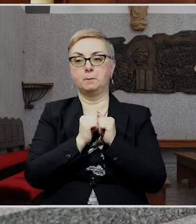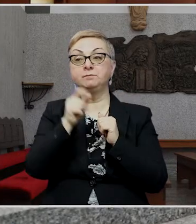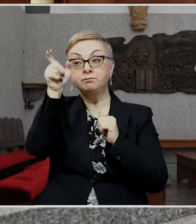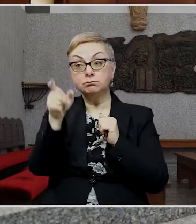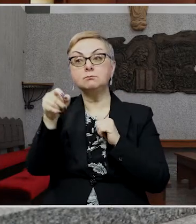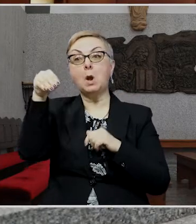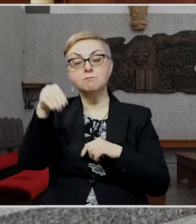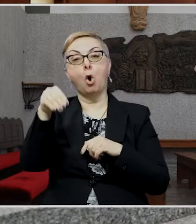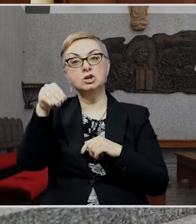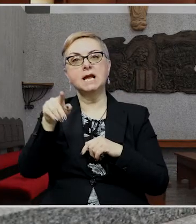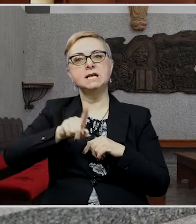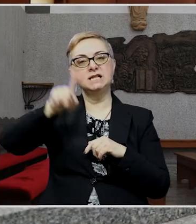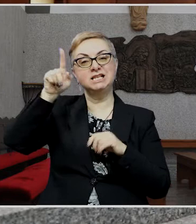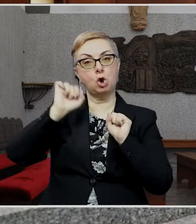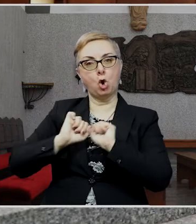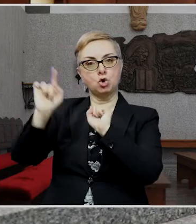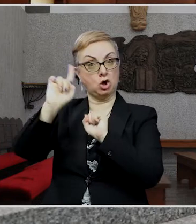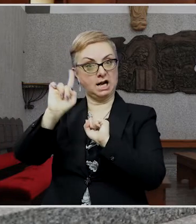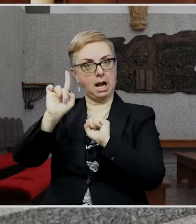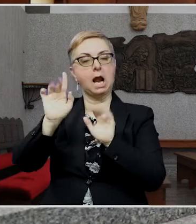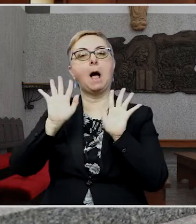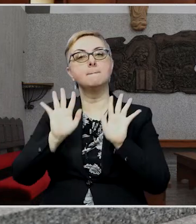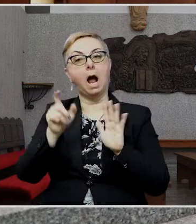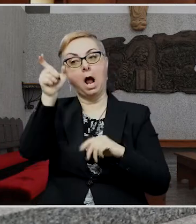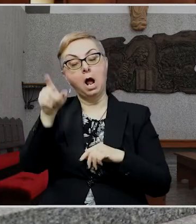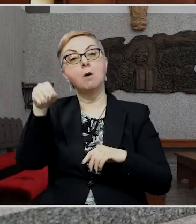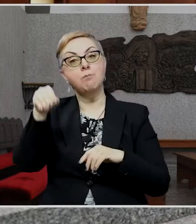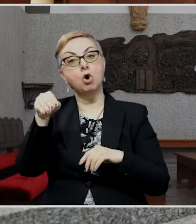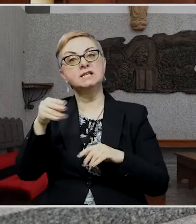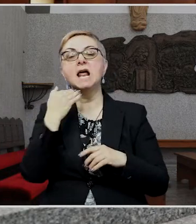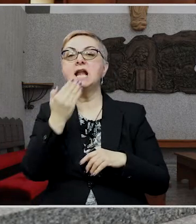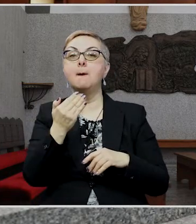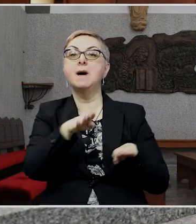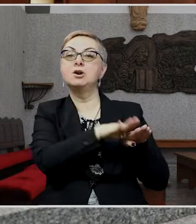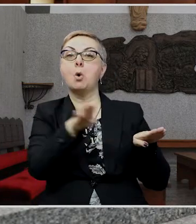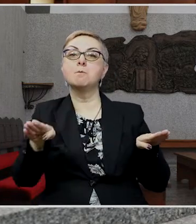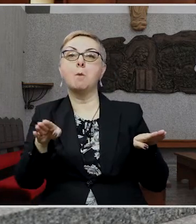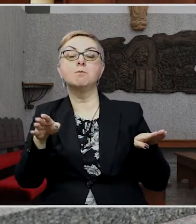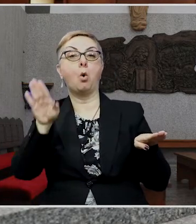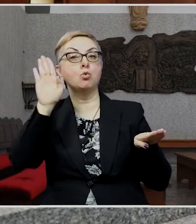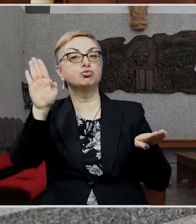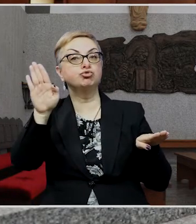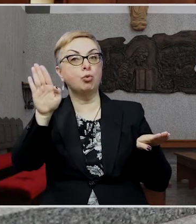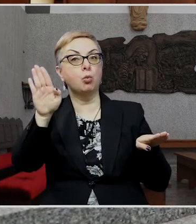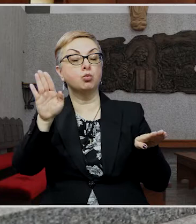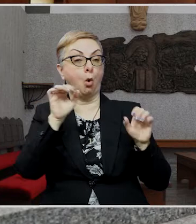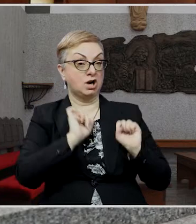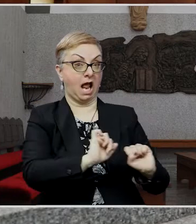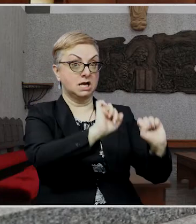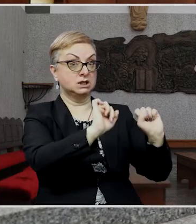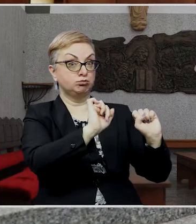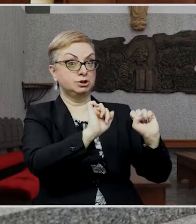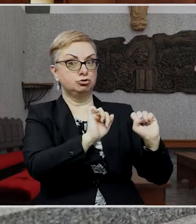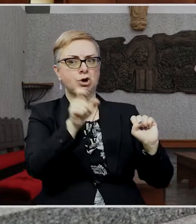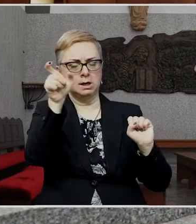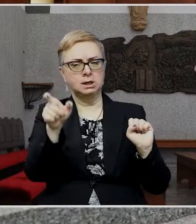non rinnega a dio ma allo stesso tempo non rinnega neppure il suo popolo potremmo dire che